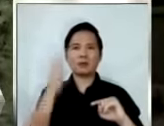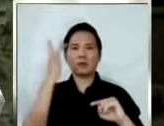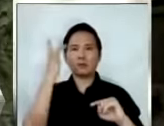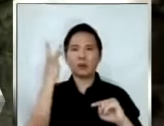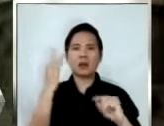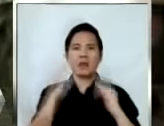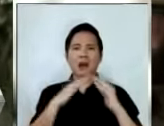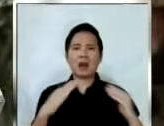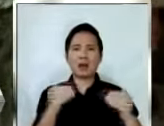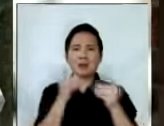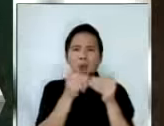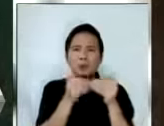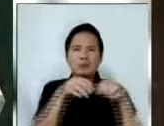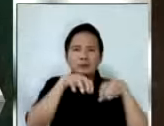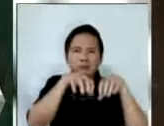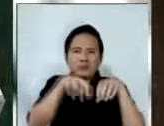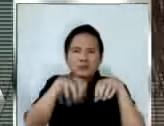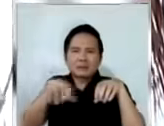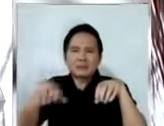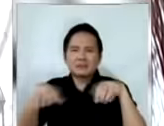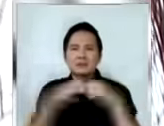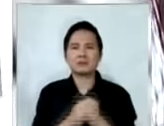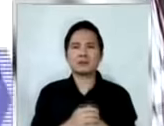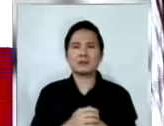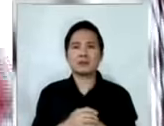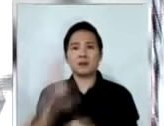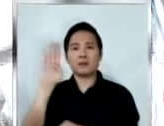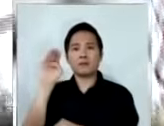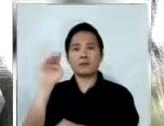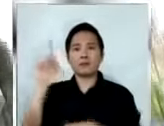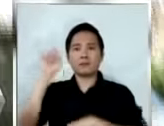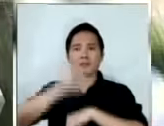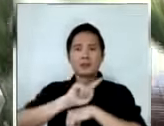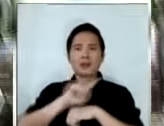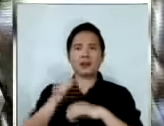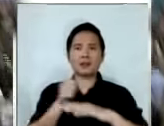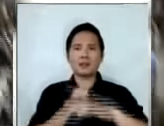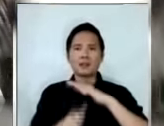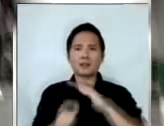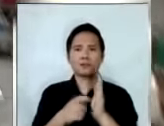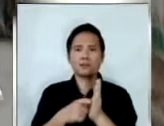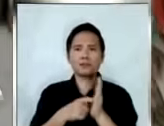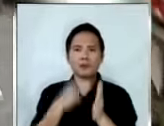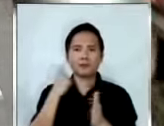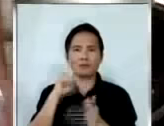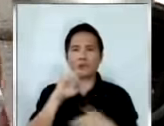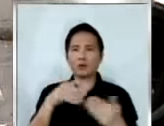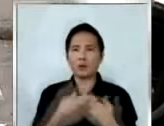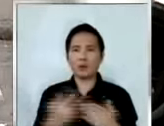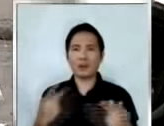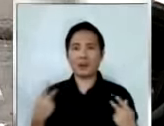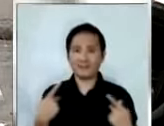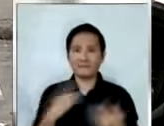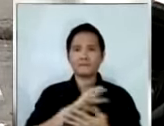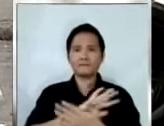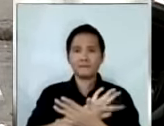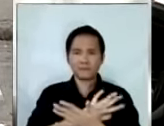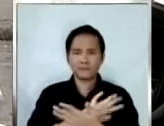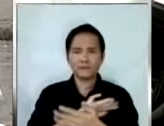sa Miyerkules ang 14-day lockdown sa lugar. Pero dahil umakyat sa 47 ang mga kumpirmadong kaso rito, palalawigin pa